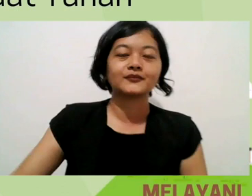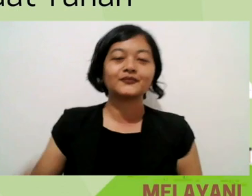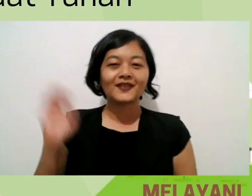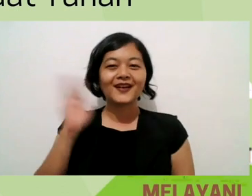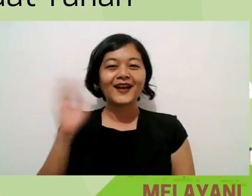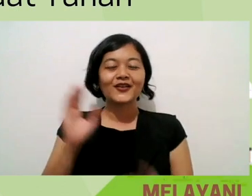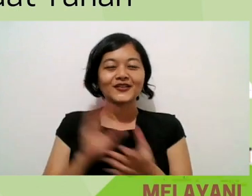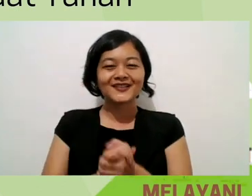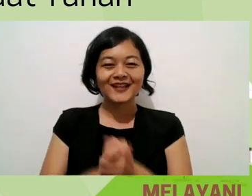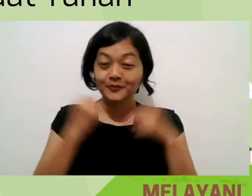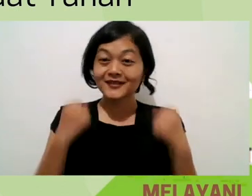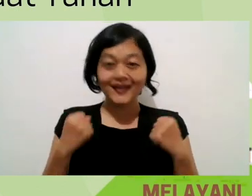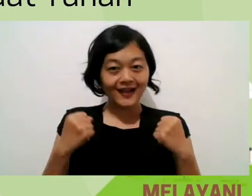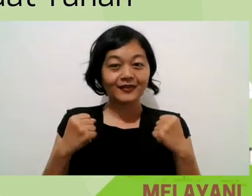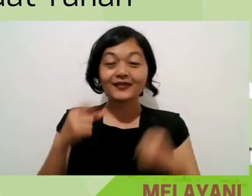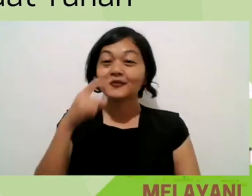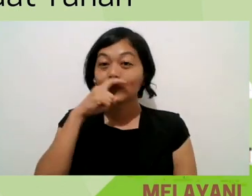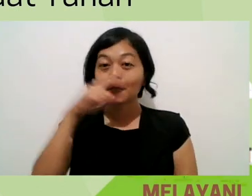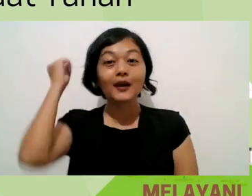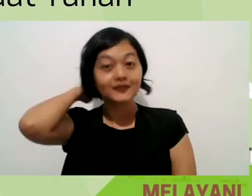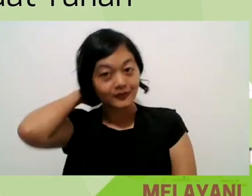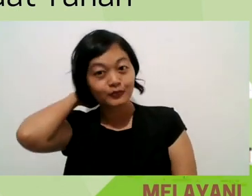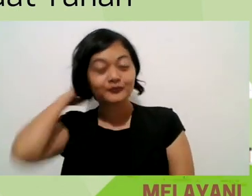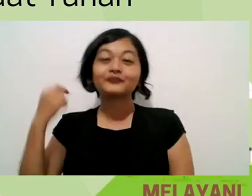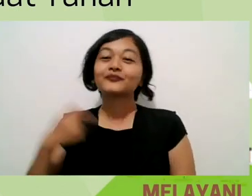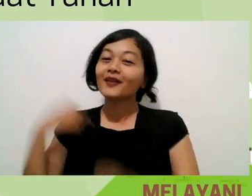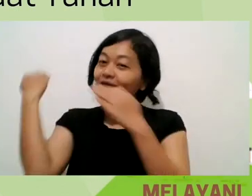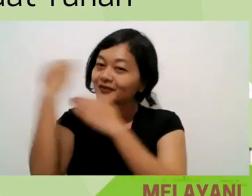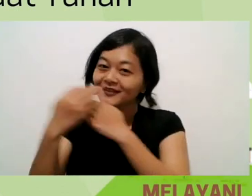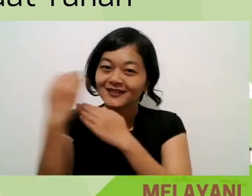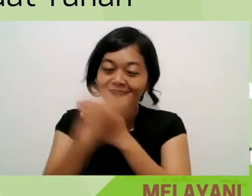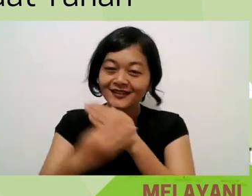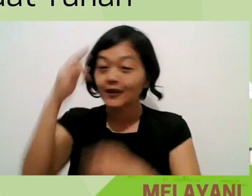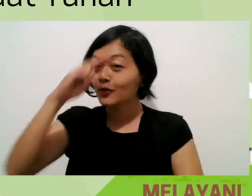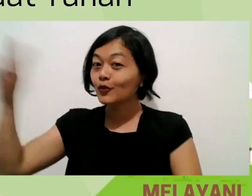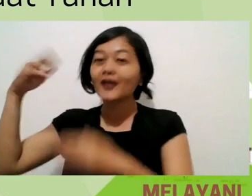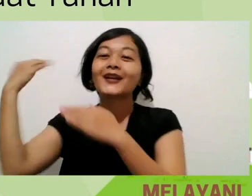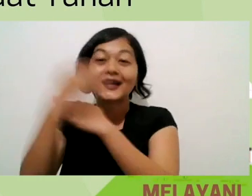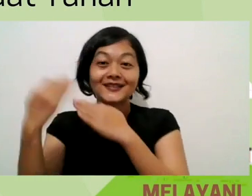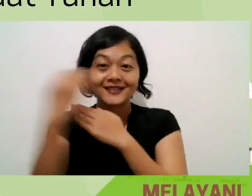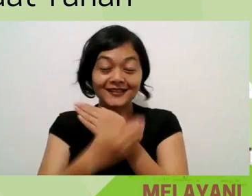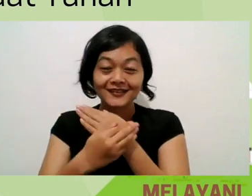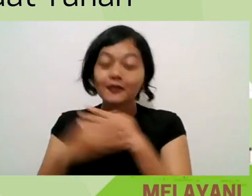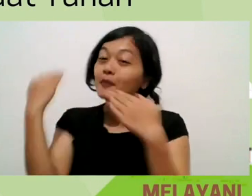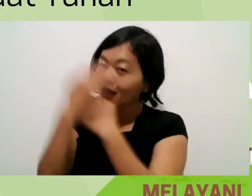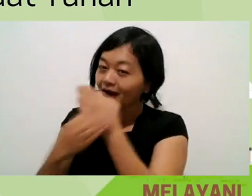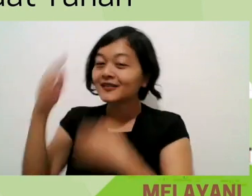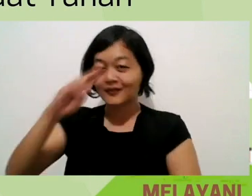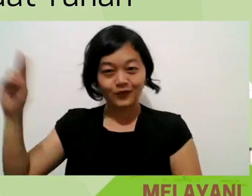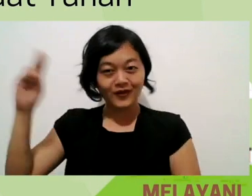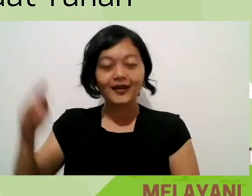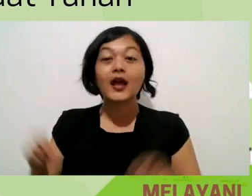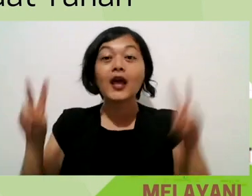Salam sehat Ibu Bapak yang dikasihi dan mengasihi Tuhan. Tema kita dalam Renungan Bulan